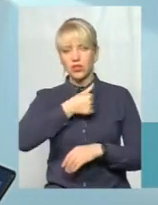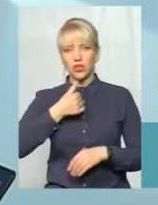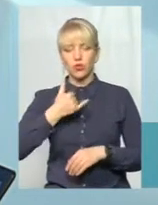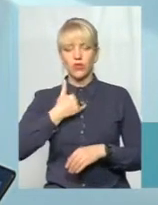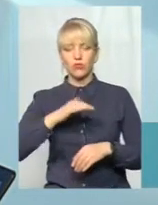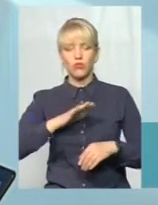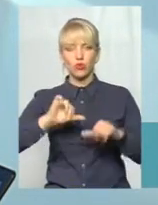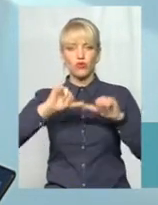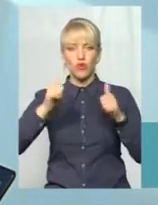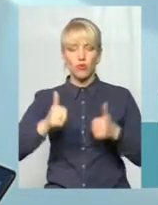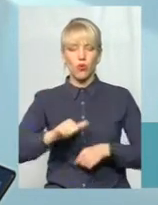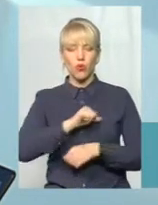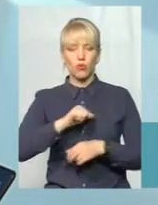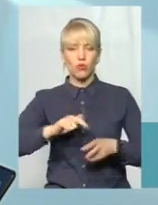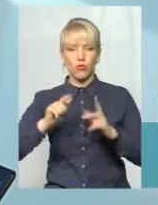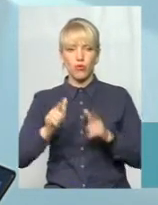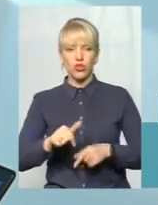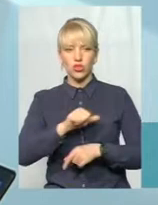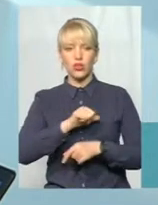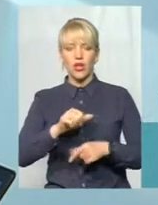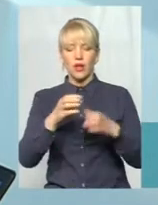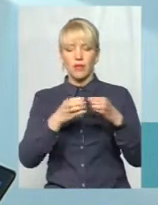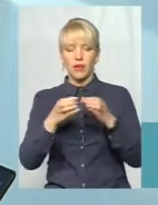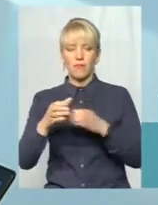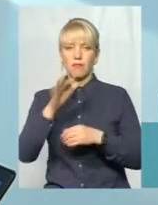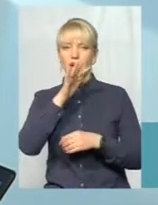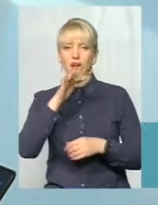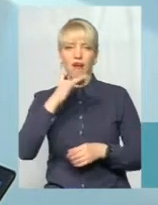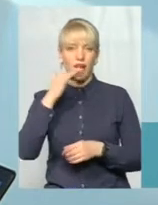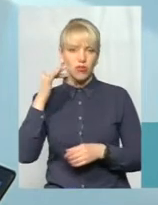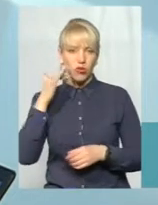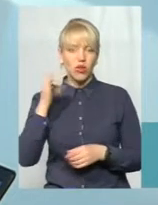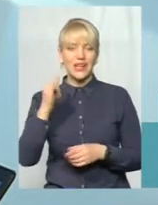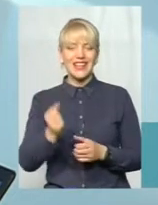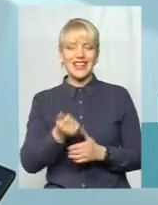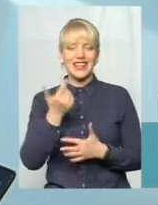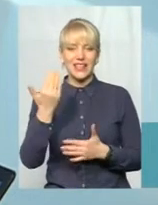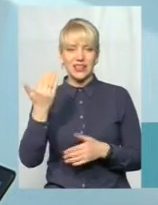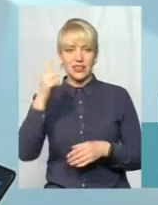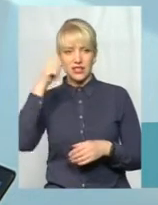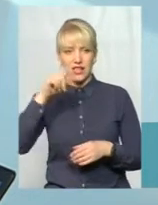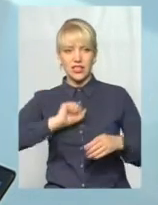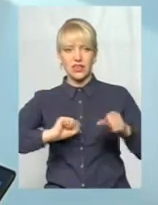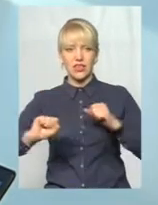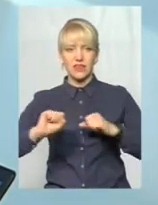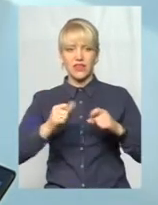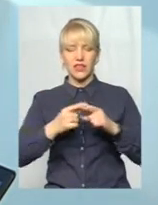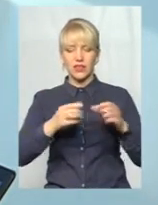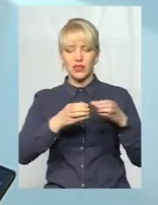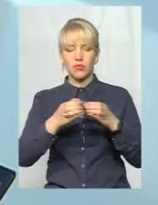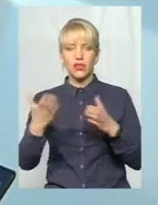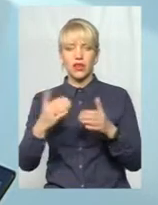сформованих добровольчих батальйонів дуже багато. Кількість їхню, ну, знають тільки фактично керівники тих підрозділів, які їх